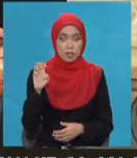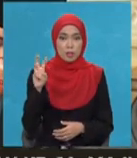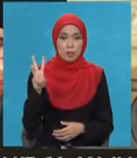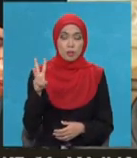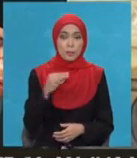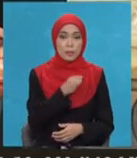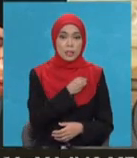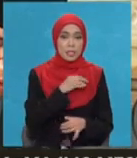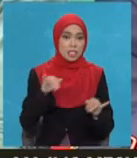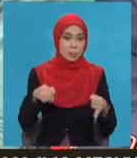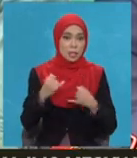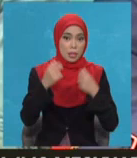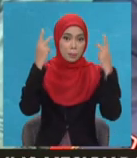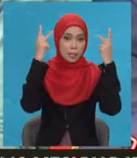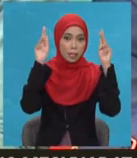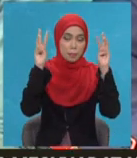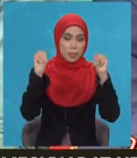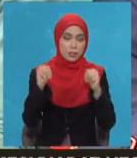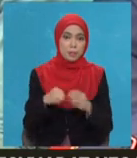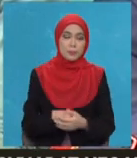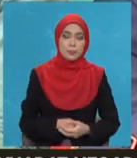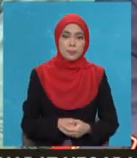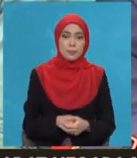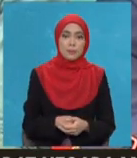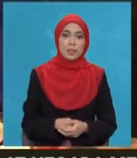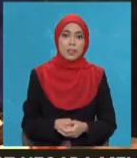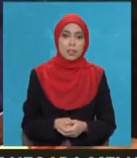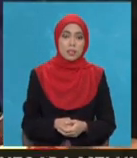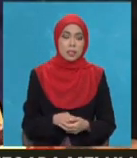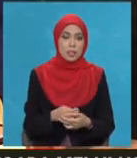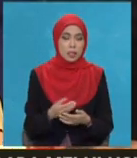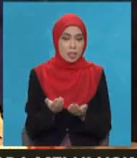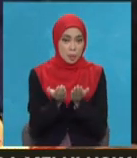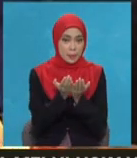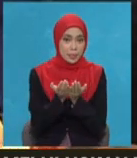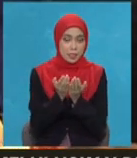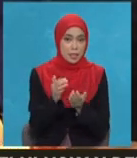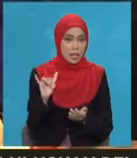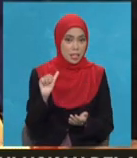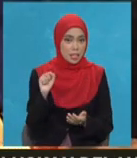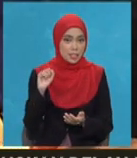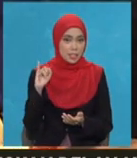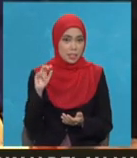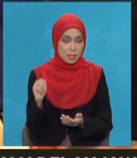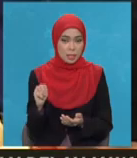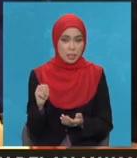dan menteri keuangan dan ekonomi kedua bacaan surah Yasin beramal ramai dipimpin oleh